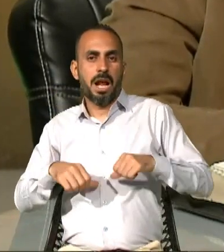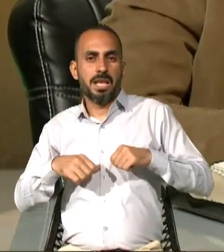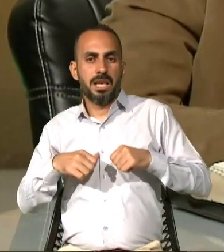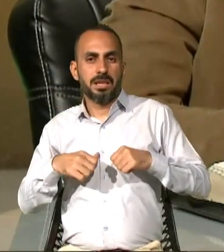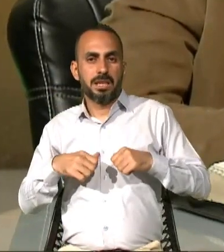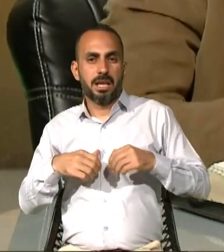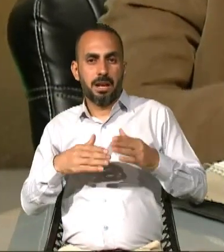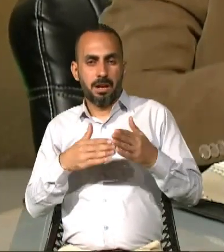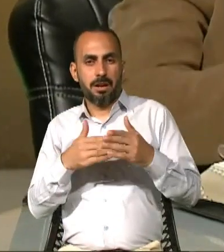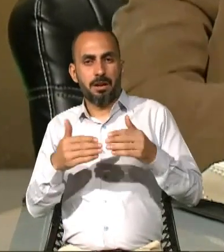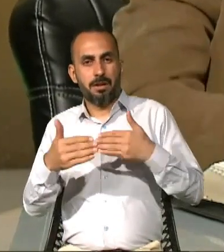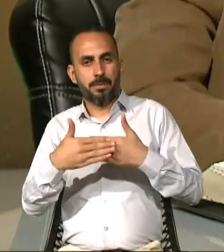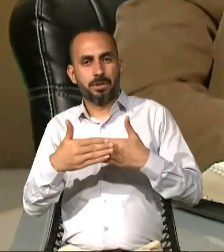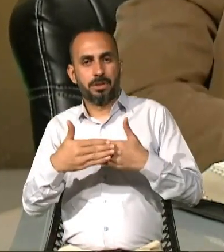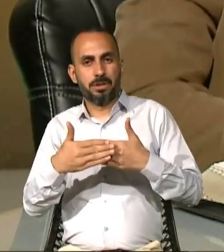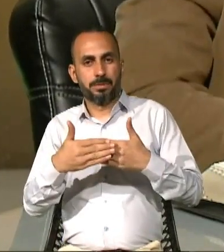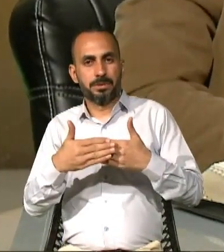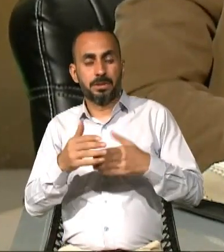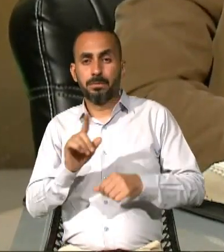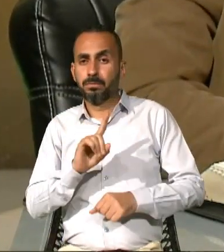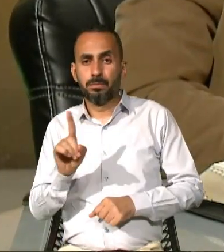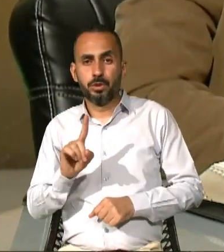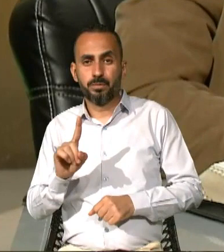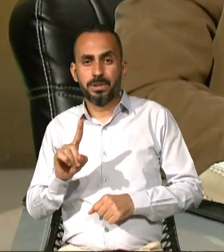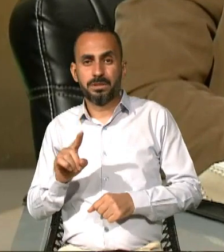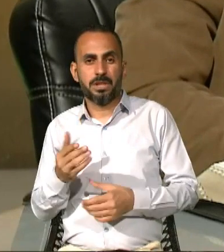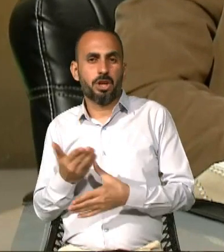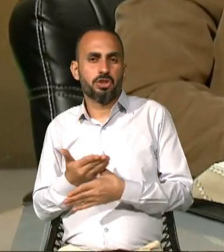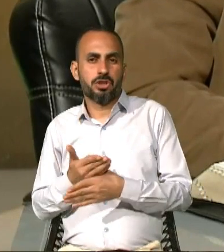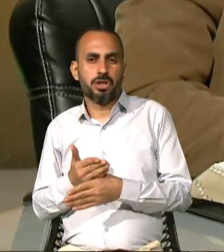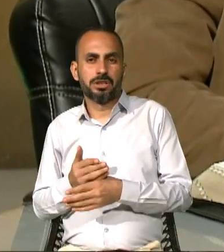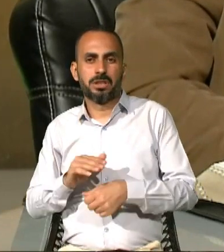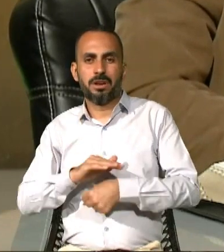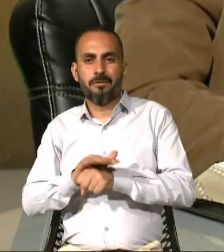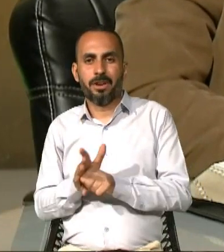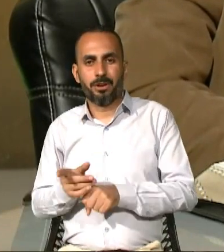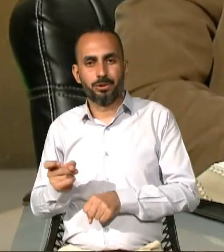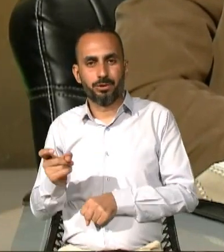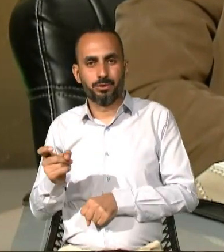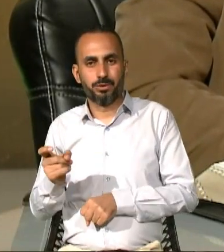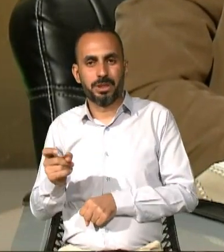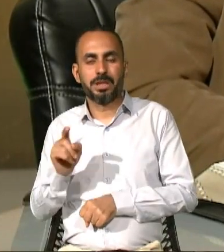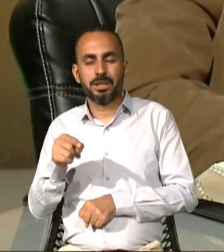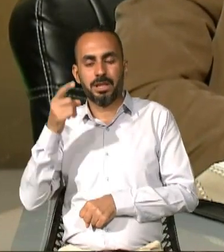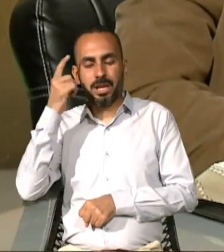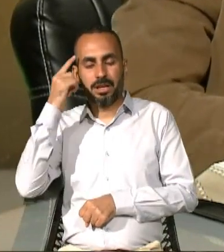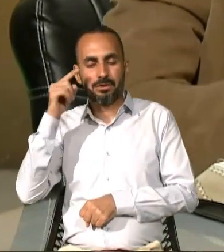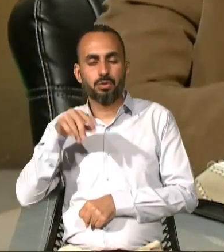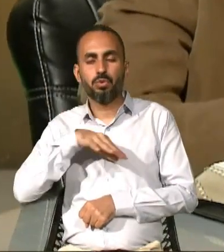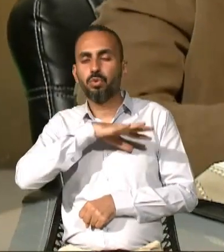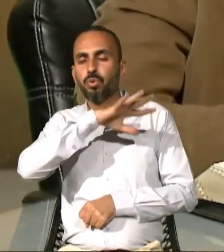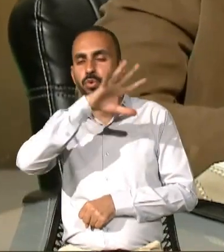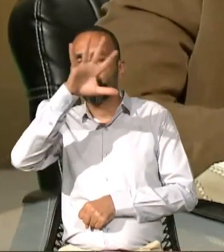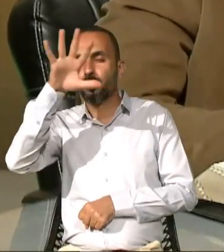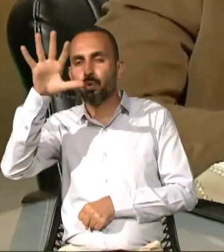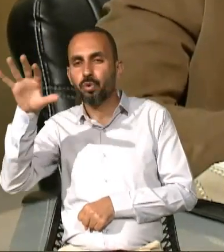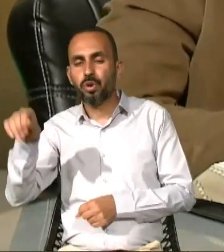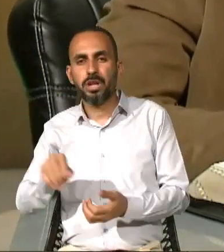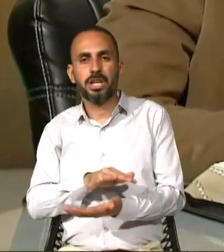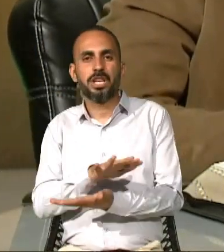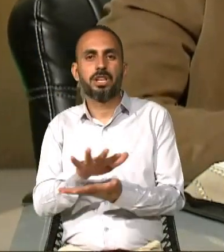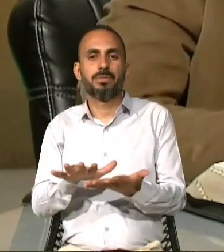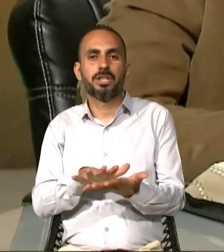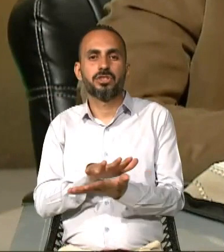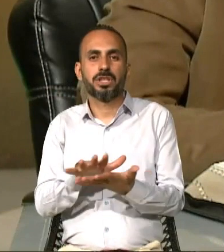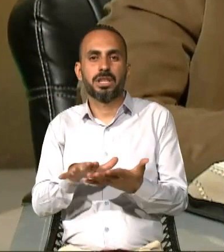هنخلص من فيروس كورونا، لكن احنا عارفين انه قريب قوي كل الصعوبات وكل الاوضاع الصعبه في العالم